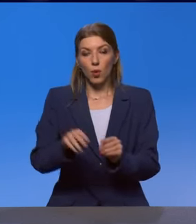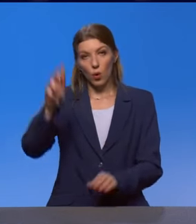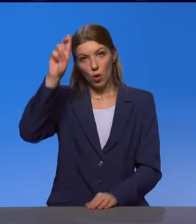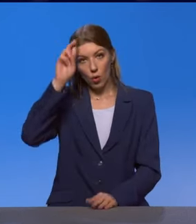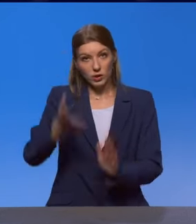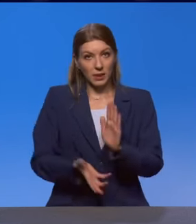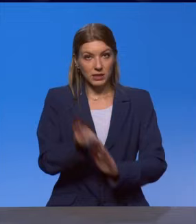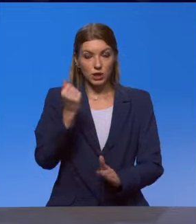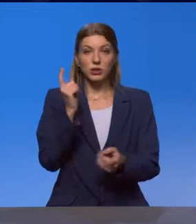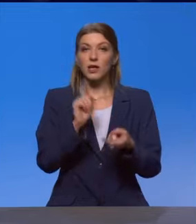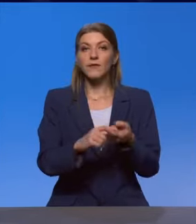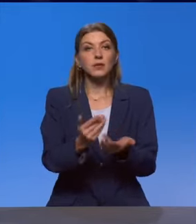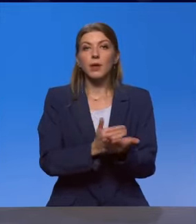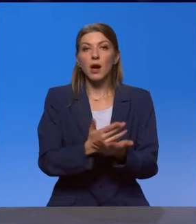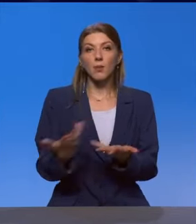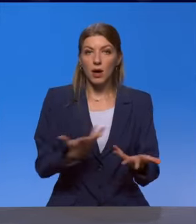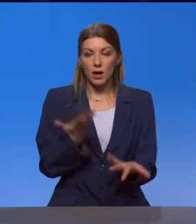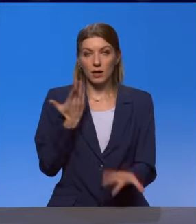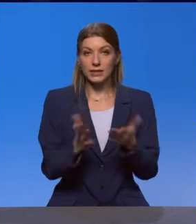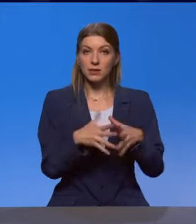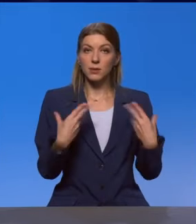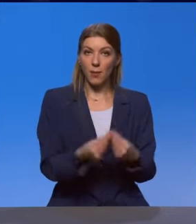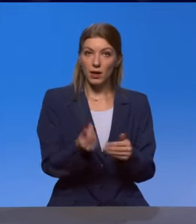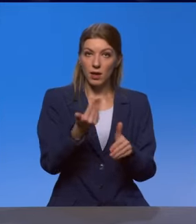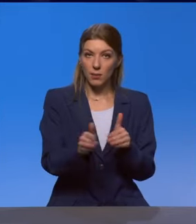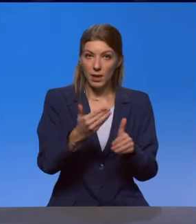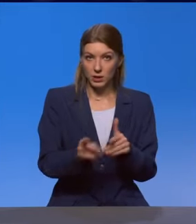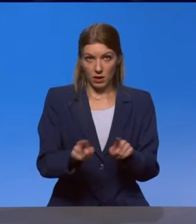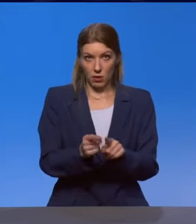программы. Если в рамках семейной ипотеки берется такой кредит, это около